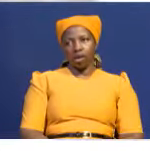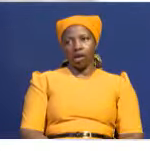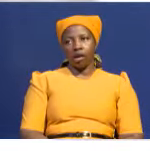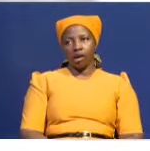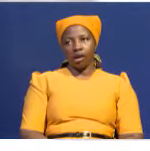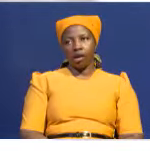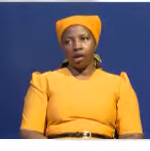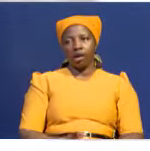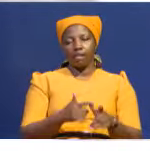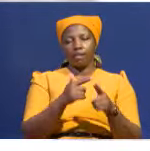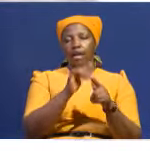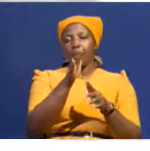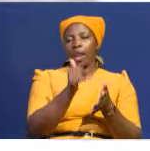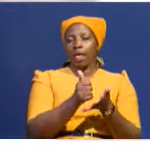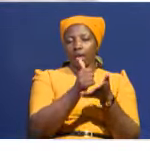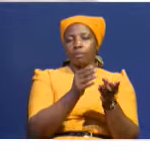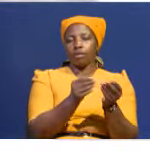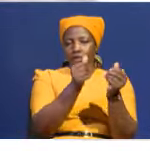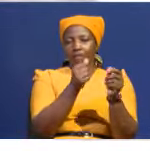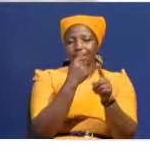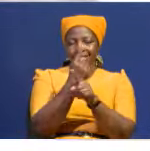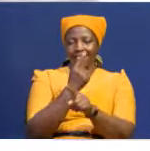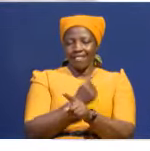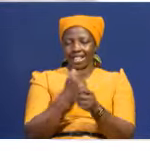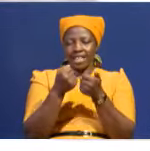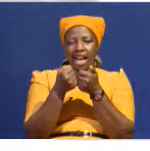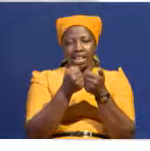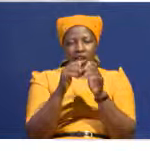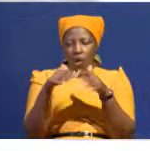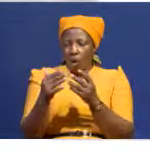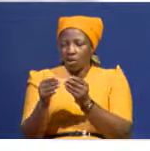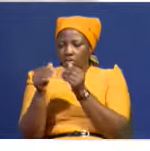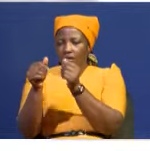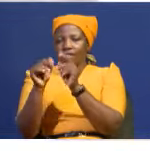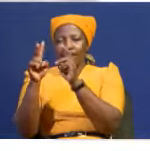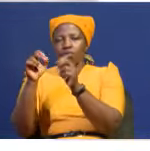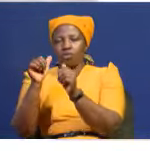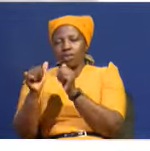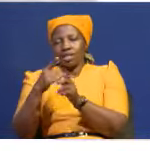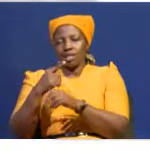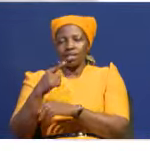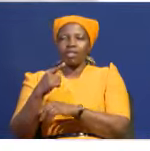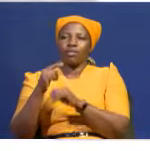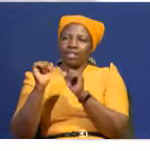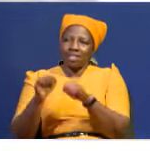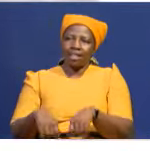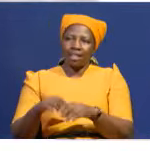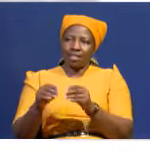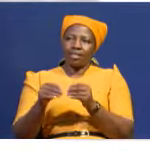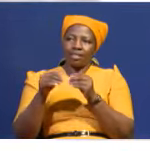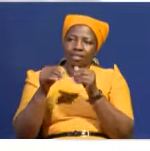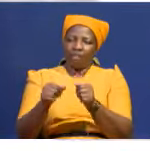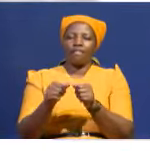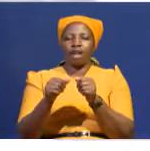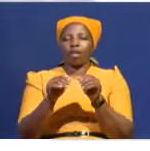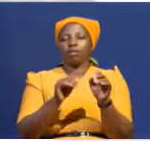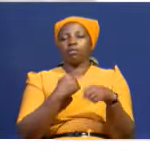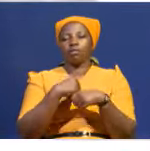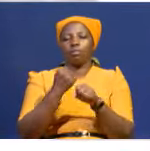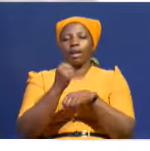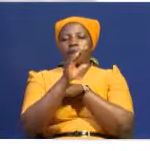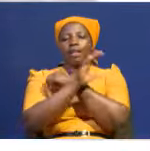kukabiliana na changamoto kadha ama kukabiliana na masuala ambayo tunataka kukabiliana nayo kuweza kupeleka taifa hili mbele. Ripoti